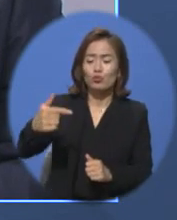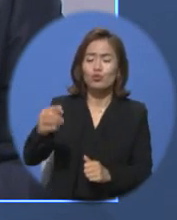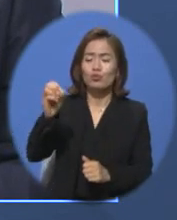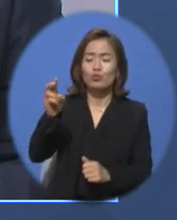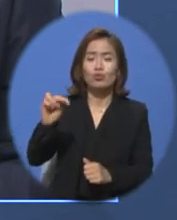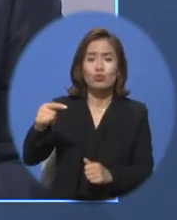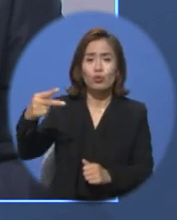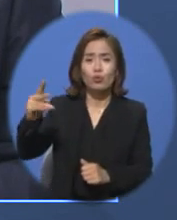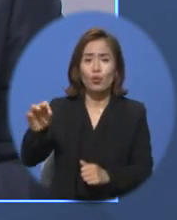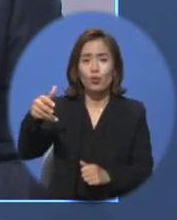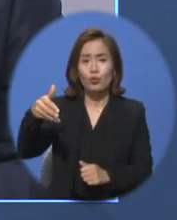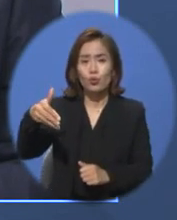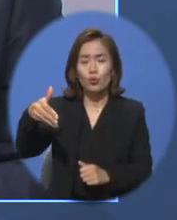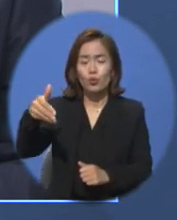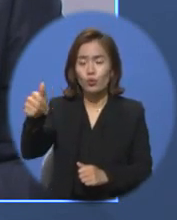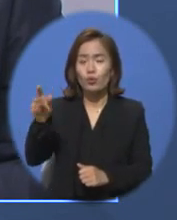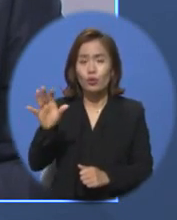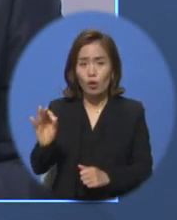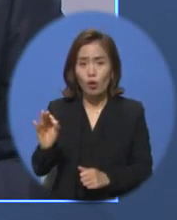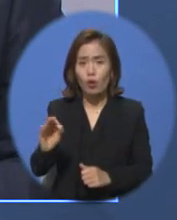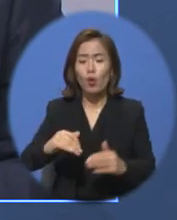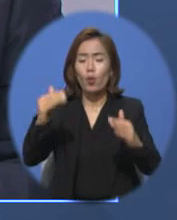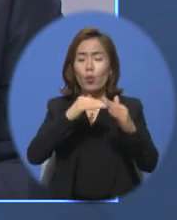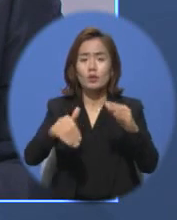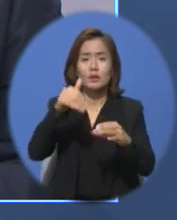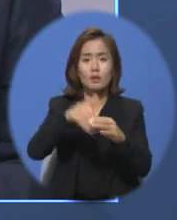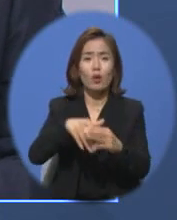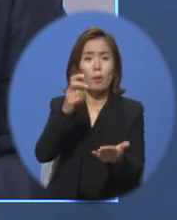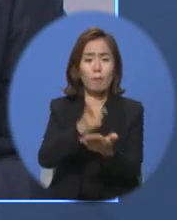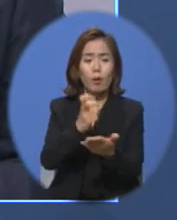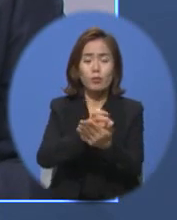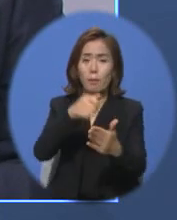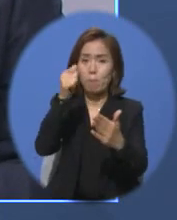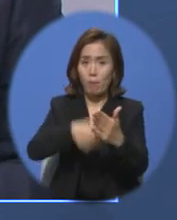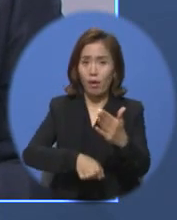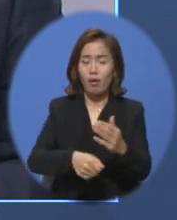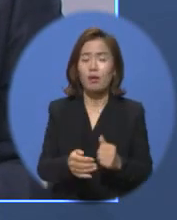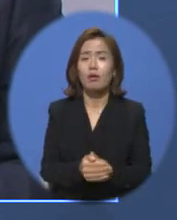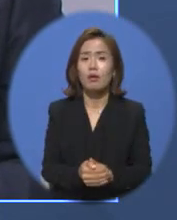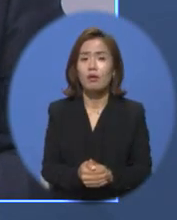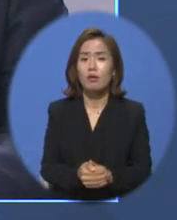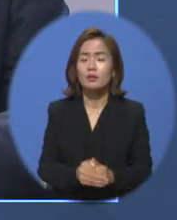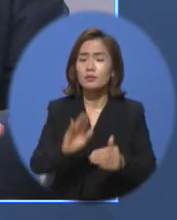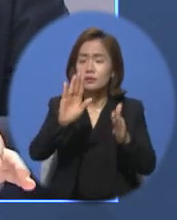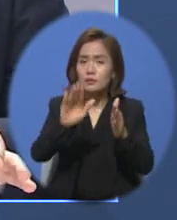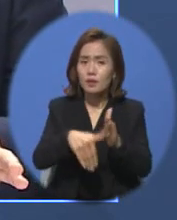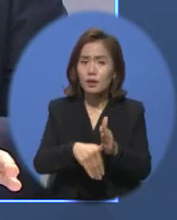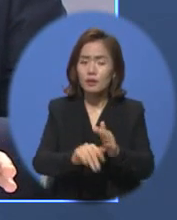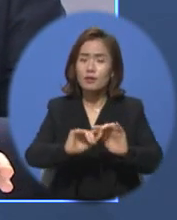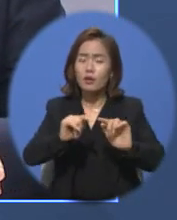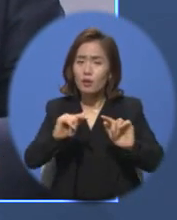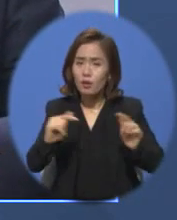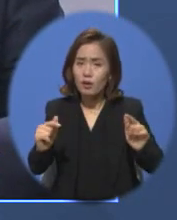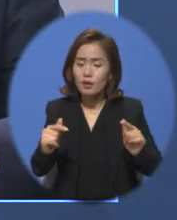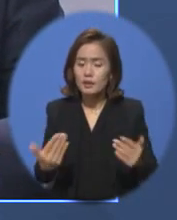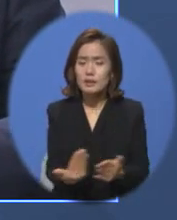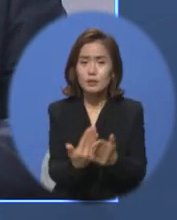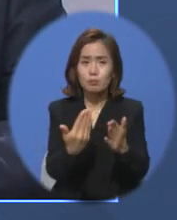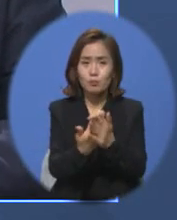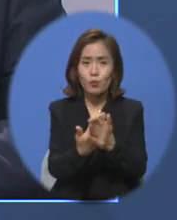혼합비례 대표제를도입하는공직선거법개정안을통과시켰습니다.이법안은 민주당